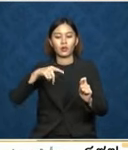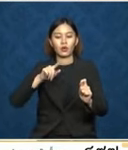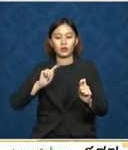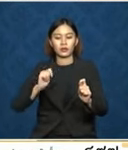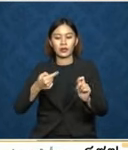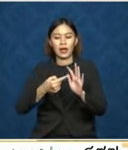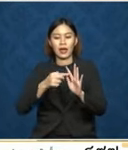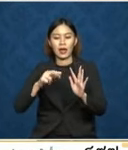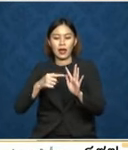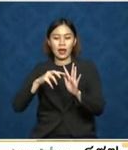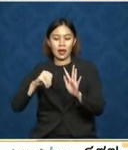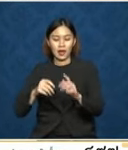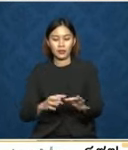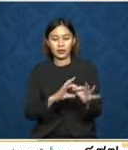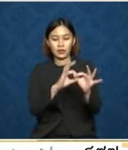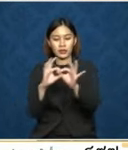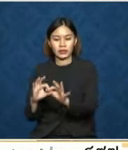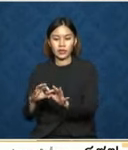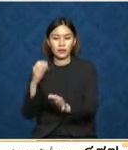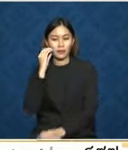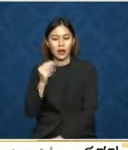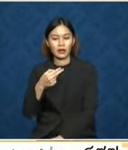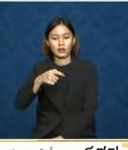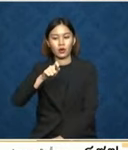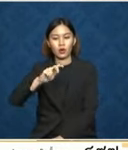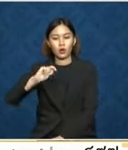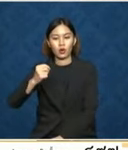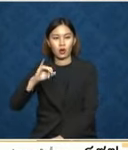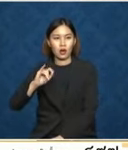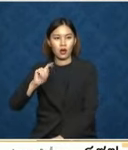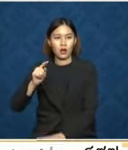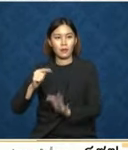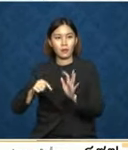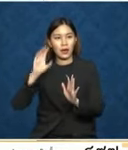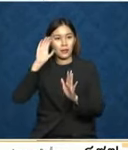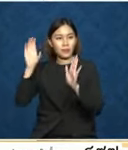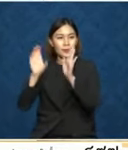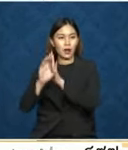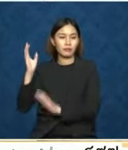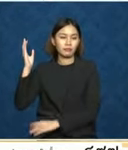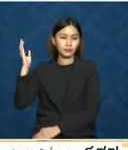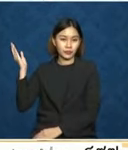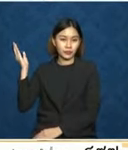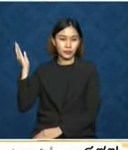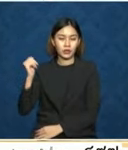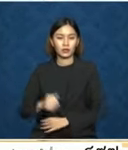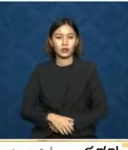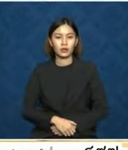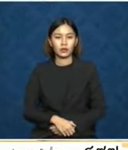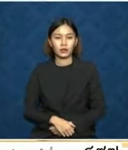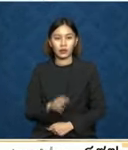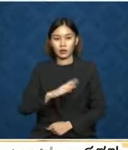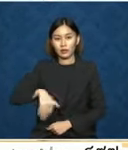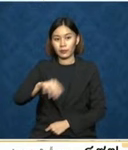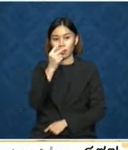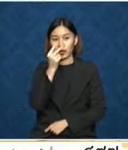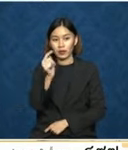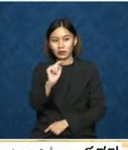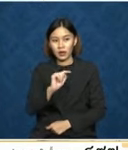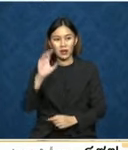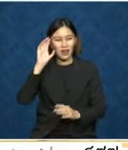ราชบุรีนะครับถึงบ้านหนองไผ่อำเภอจอมบึงซึ่งมีรูปให้ท่านประธานครับขออนุญาตใฝ่โสดได้นำรูปนะครับที่ท่านประธานเห็นนั้นเป็น